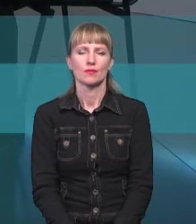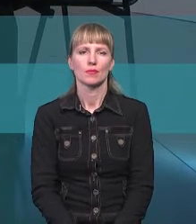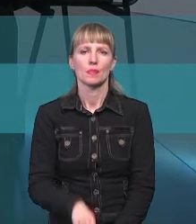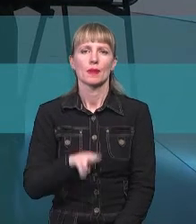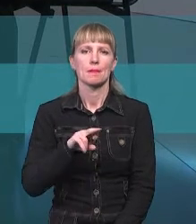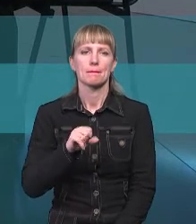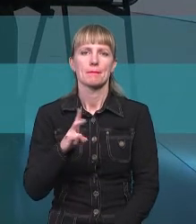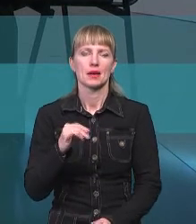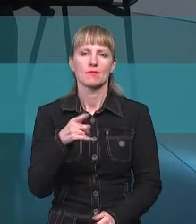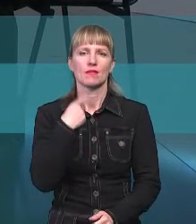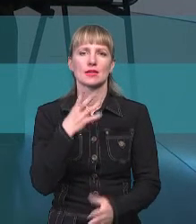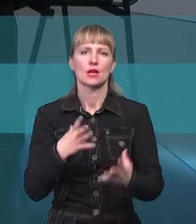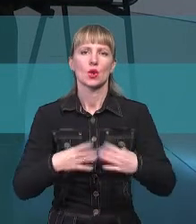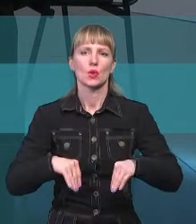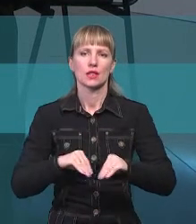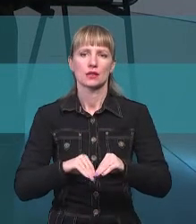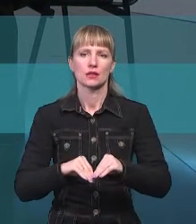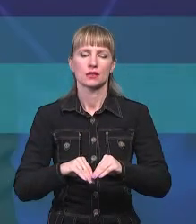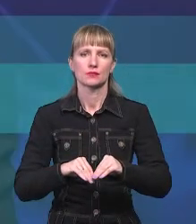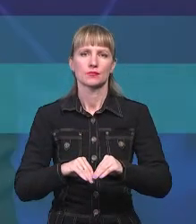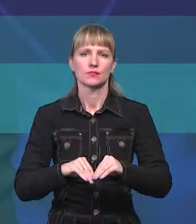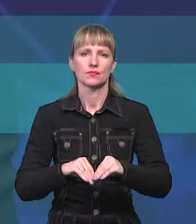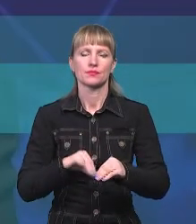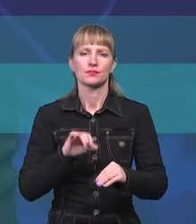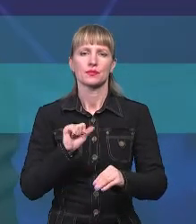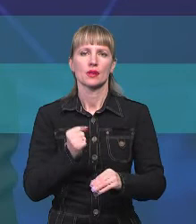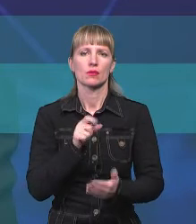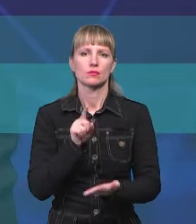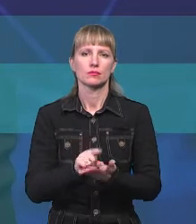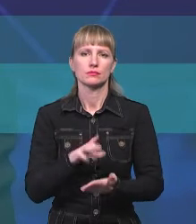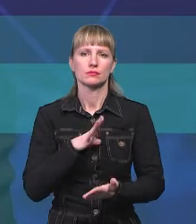ви кажете родини, а чи